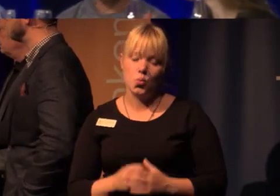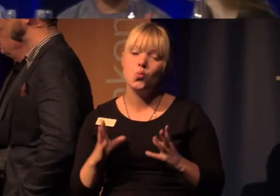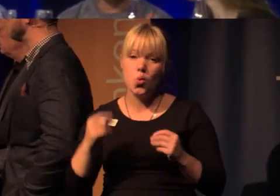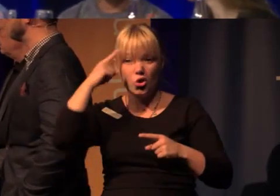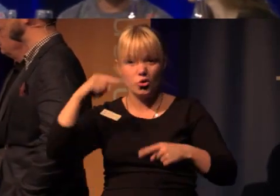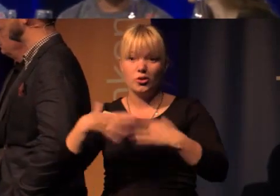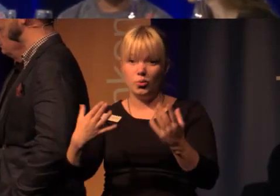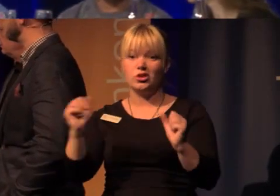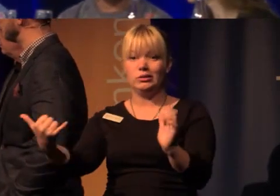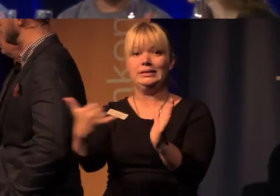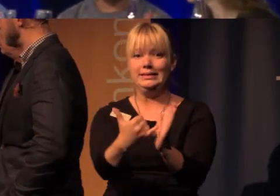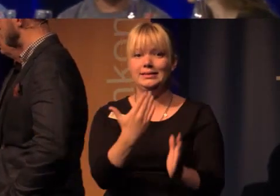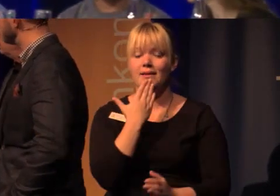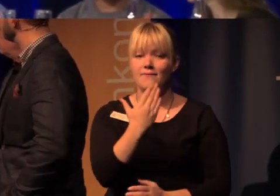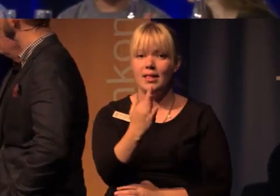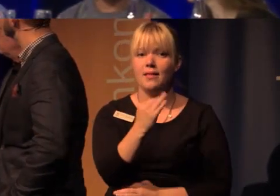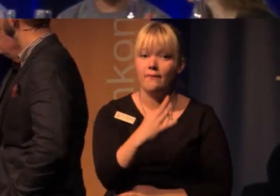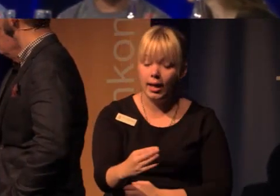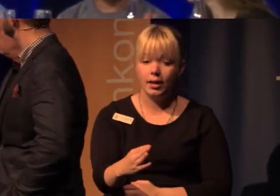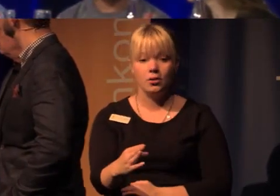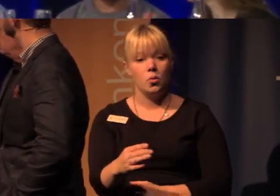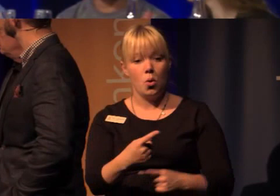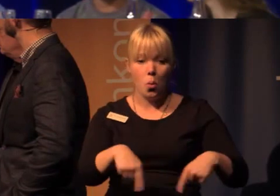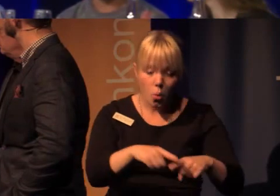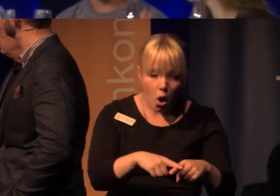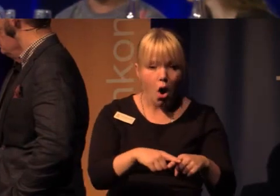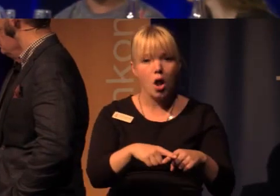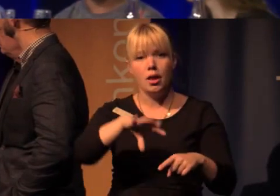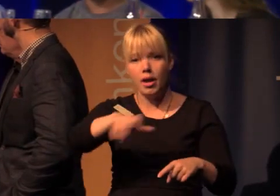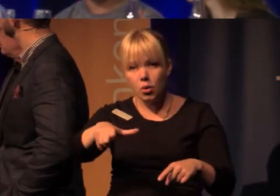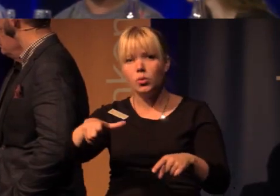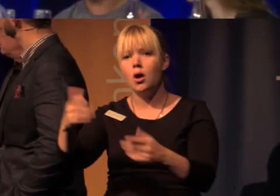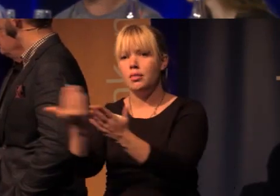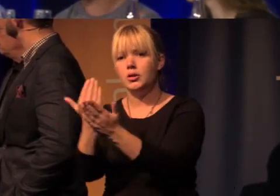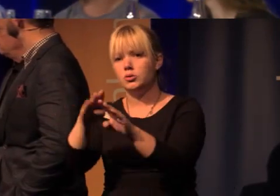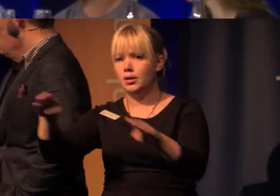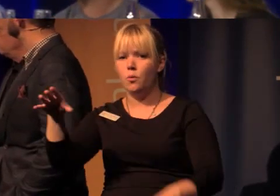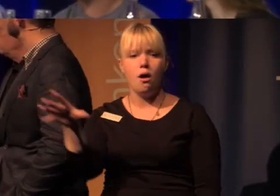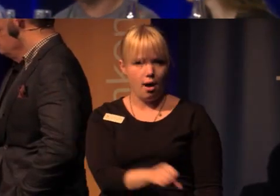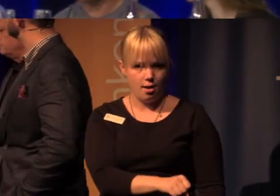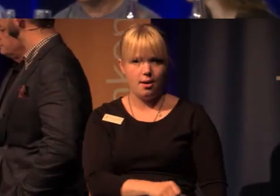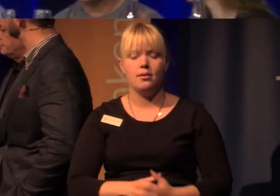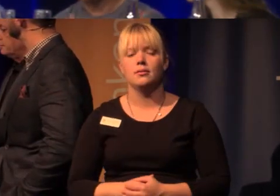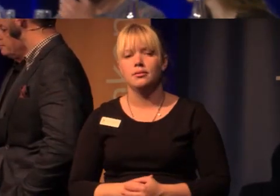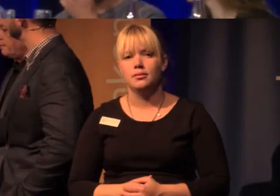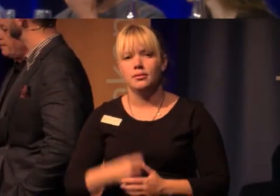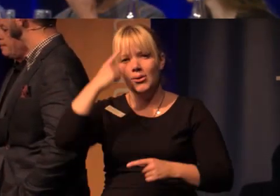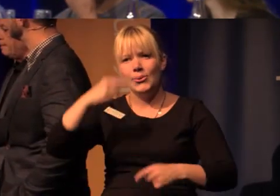av välfärden. Och det handlar både om lokal nivå, regional nivå och även nationell nivå. Och det finns ju väldigt mycket att säga om